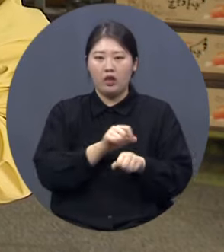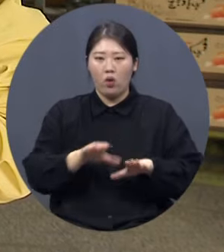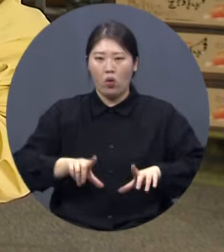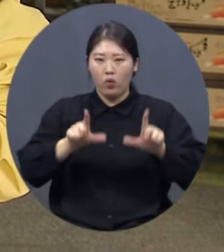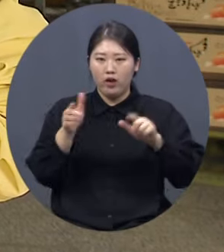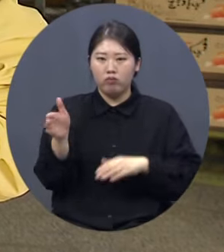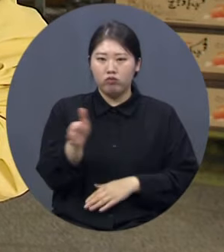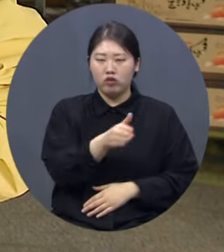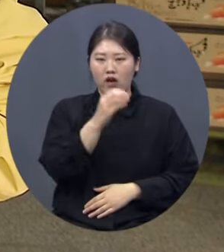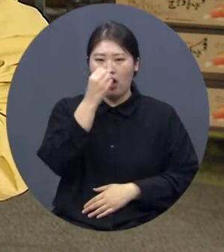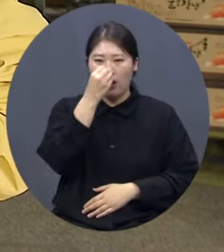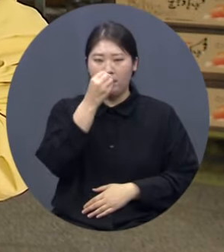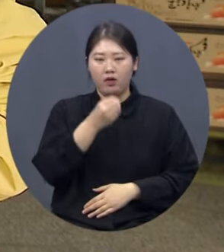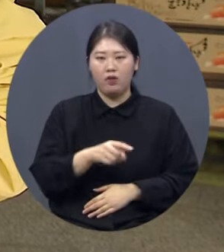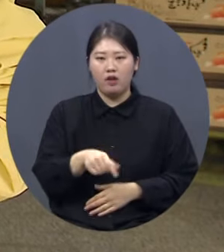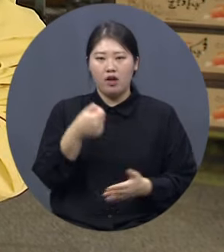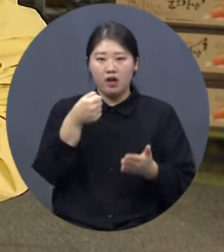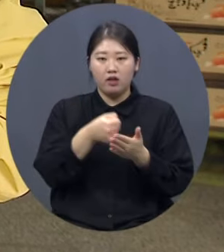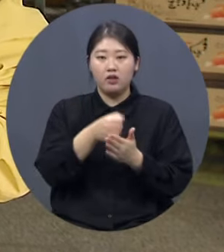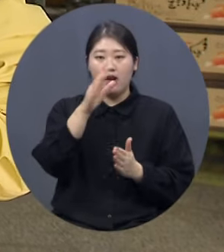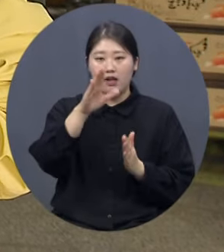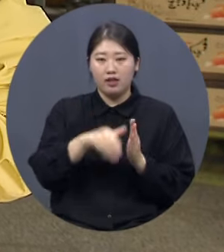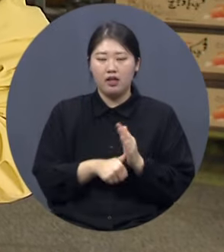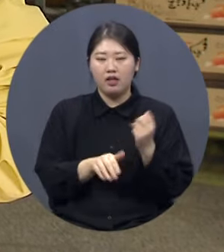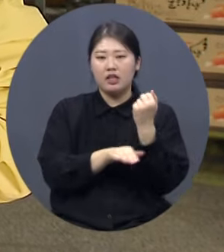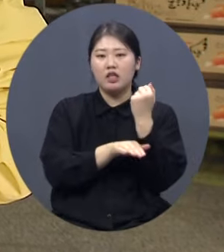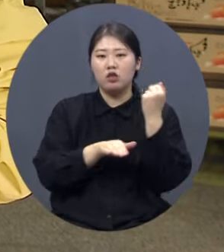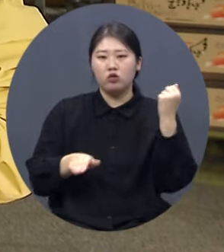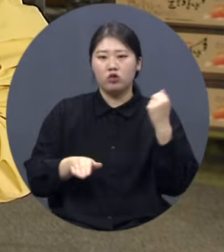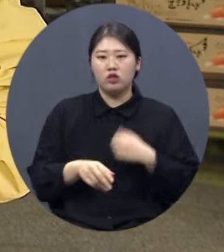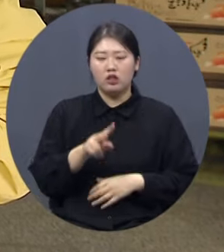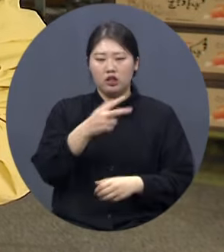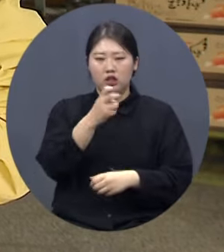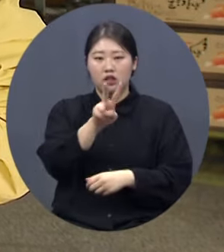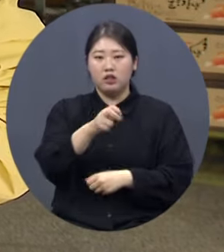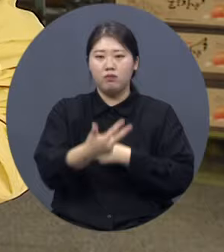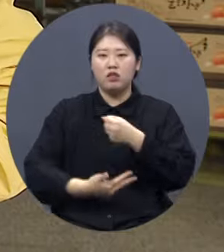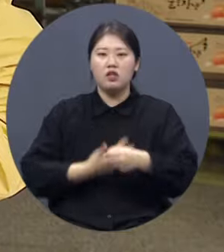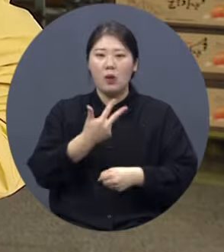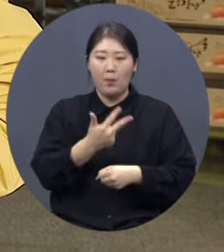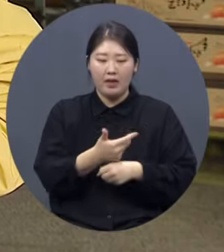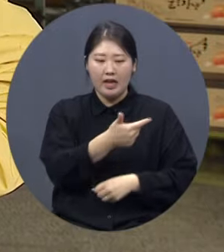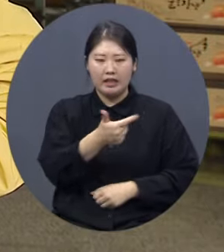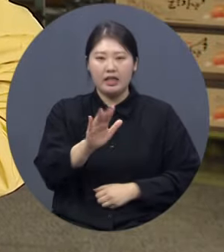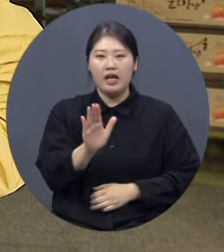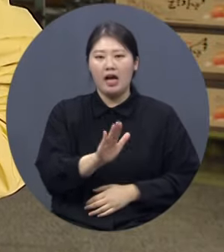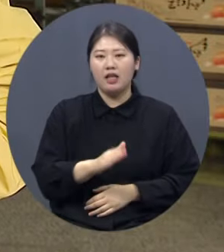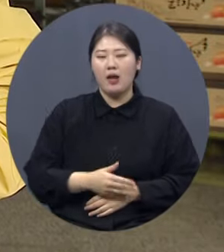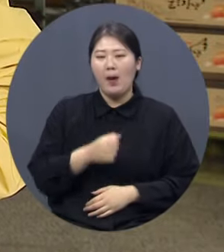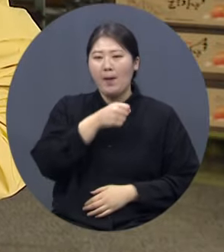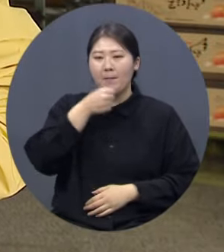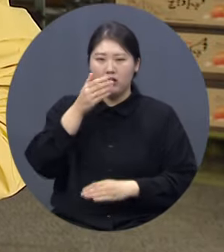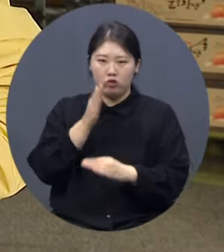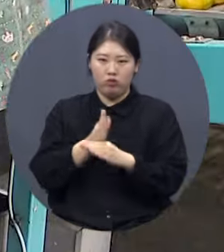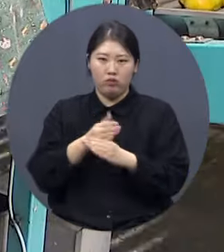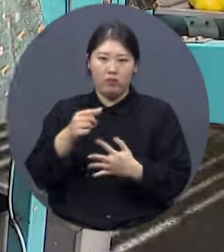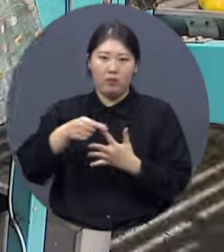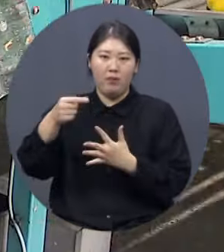올해부터는 감귤의 상품 여부를 결정하는 품질 기준이 27년 만에 크기에서 맛 중심으로 변경돼